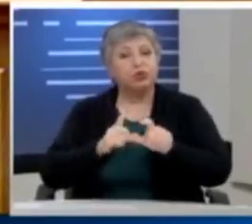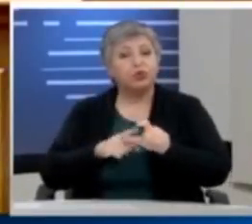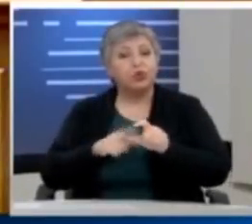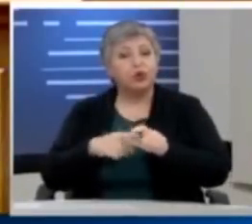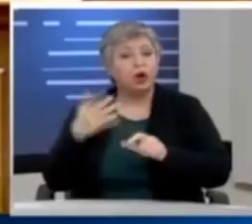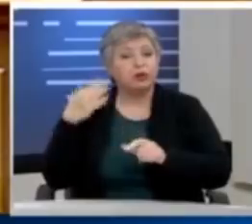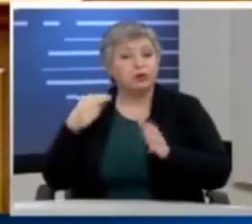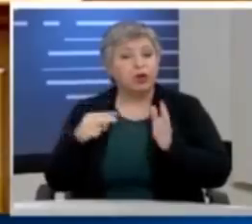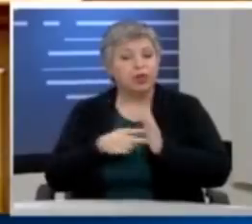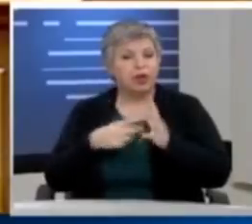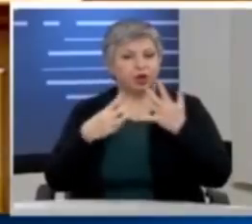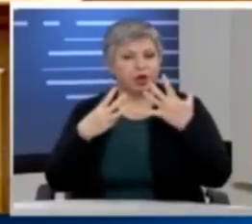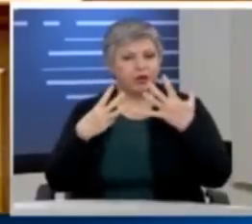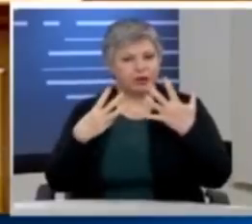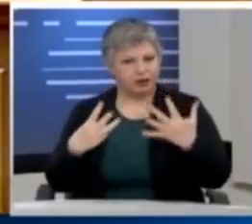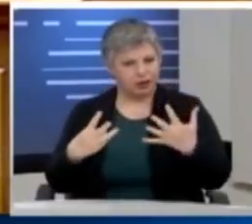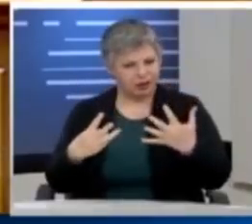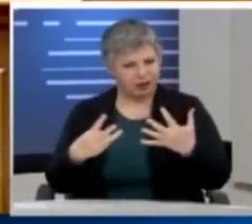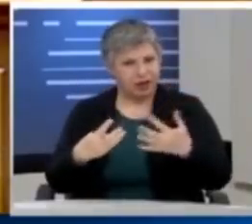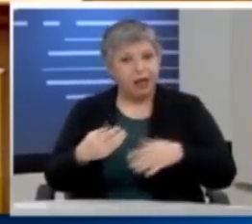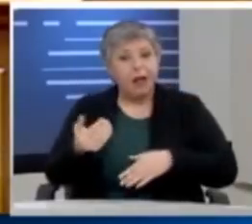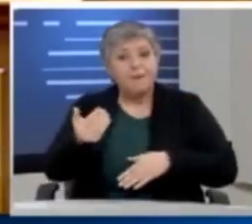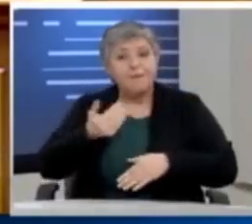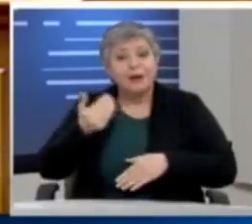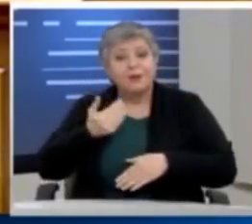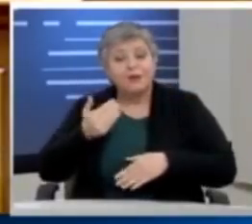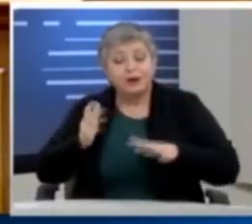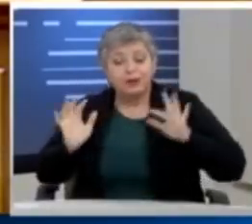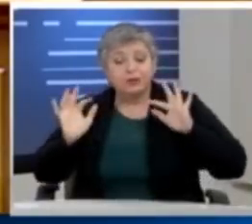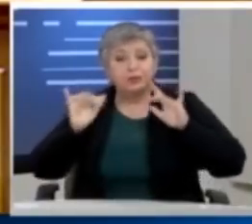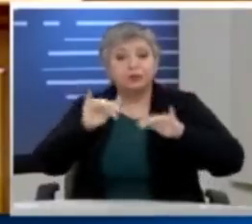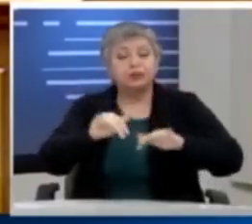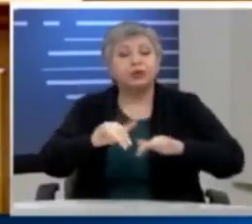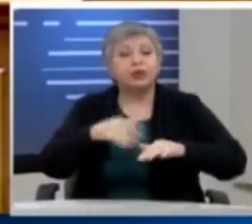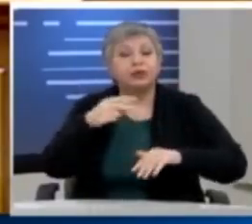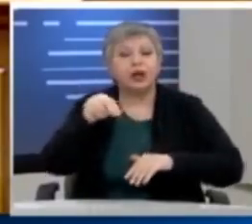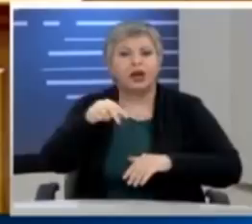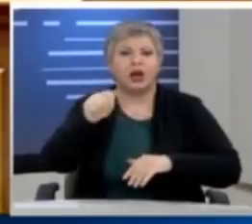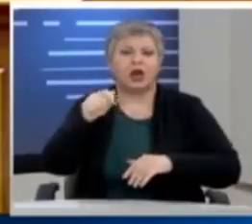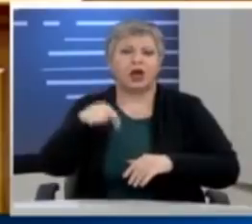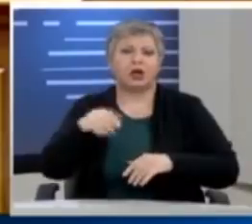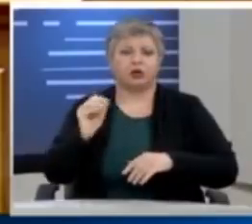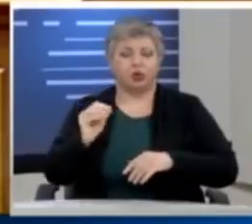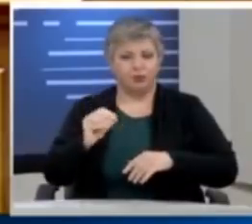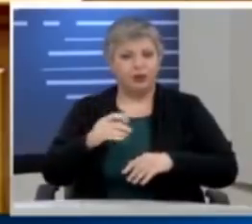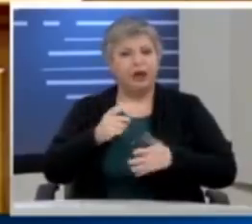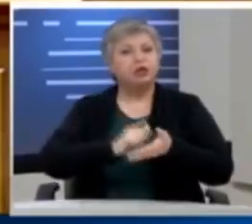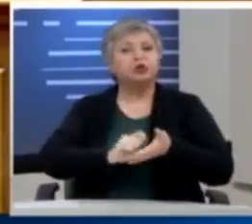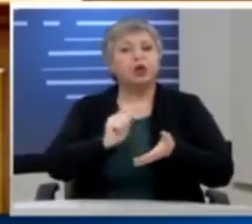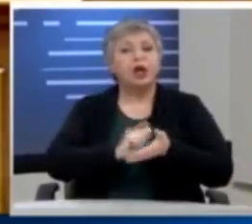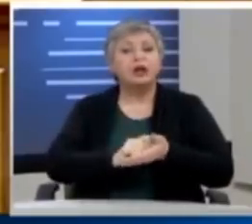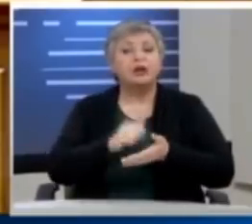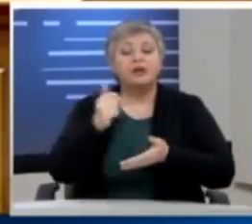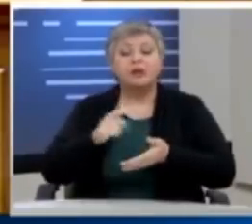το 2008, λίγο πριν από τη σύνοδο του ΝΑΤΟ. Ο ελληνικός λαός, έγραφε, δεν πρέπει να